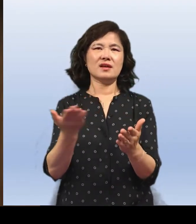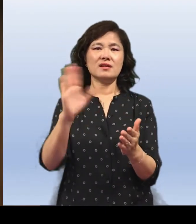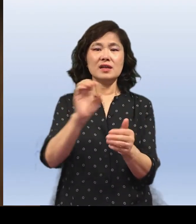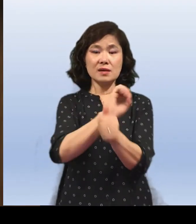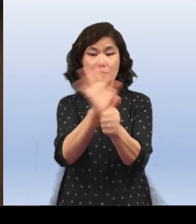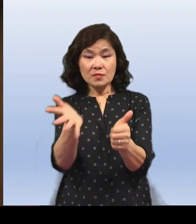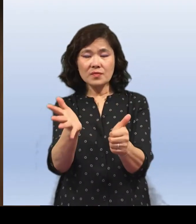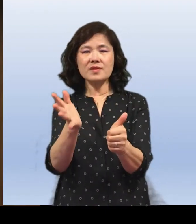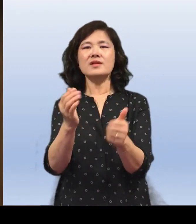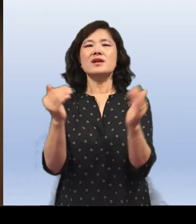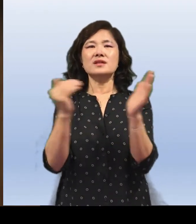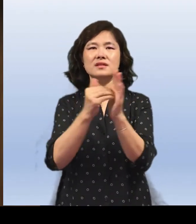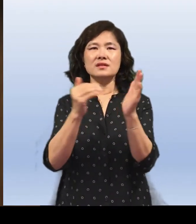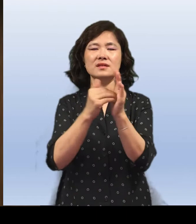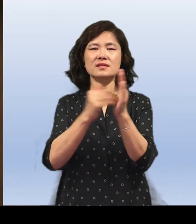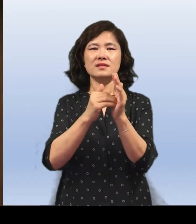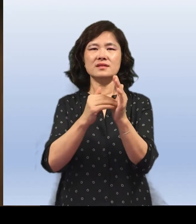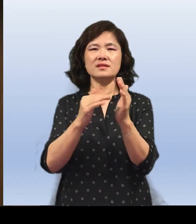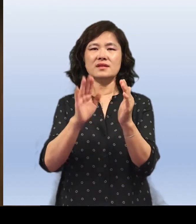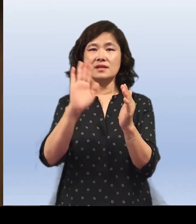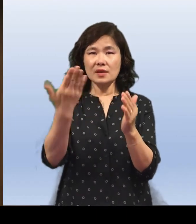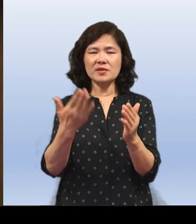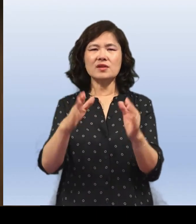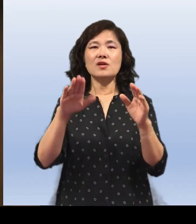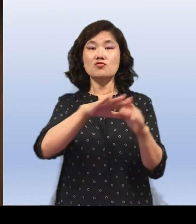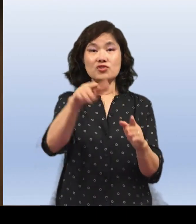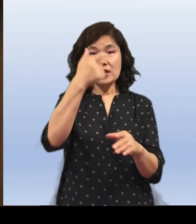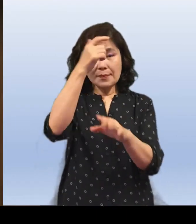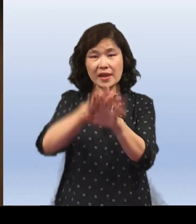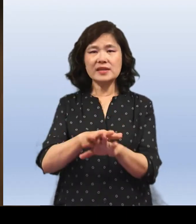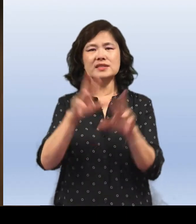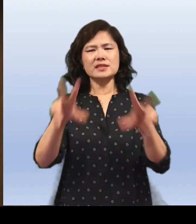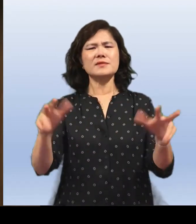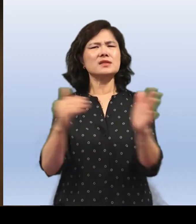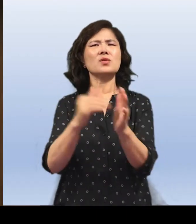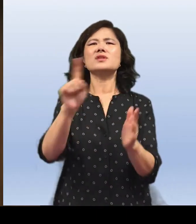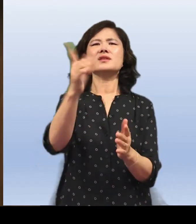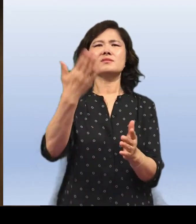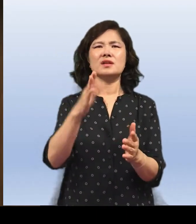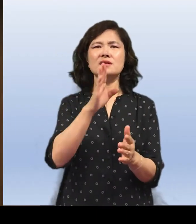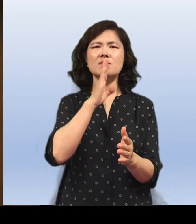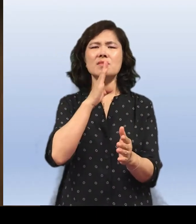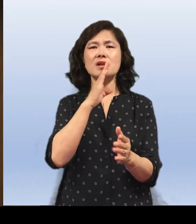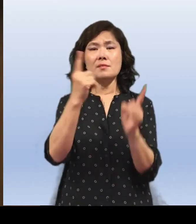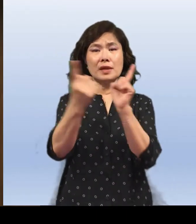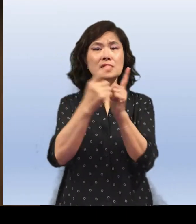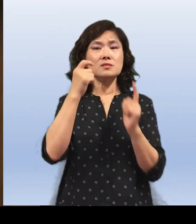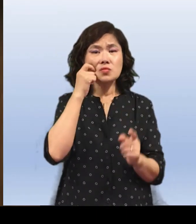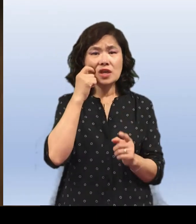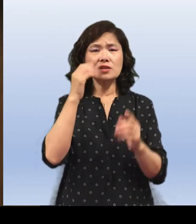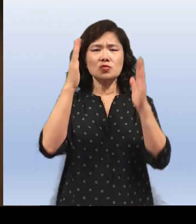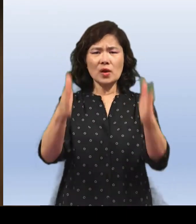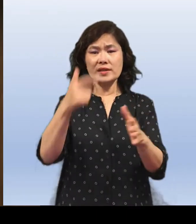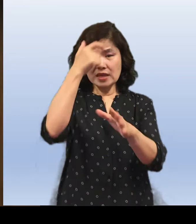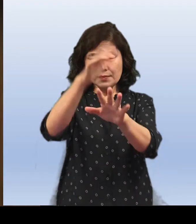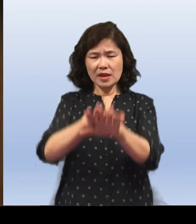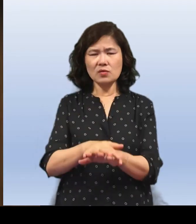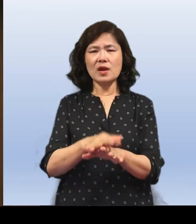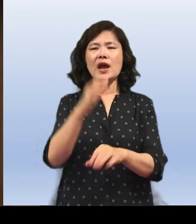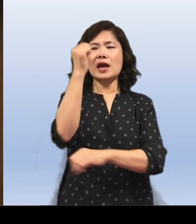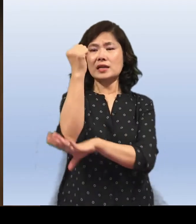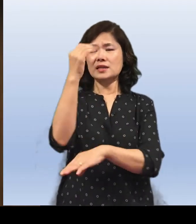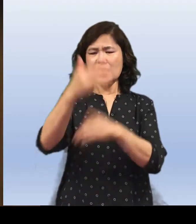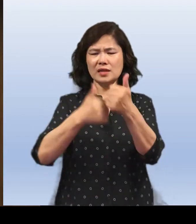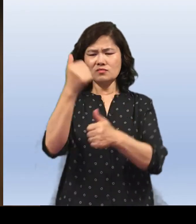시대를 지나오면서 우리의 예배는 어떠했습니까? 비대면 시대에 우리가 드리는 예배가 하나님 중심이